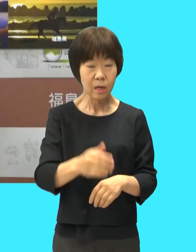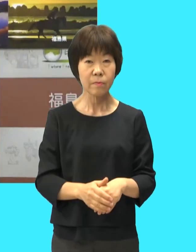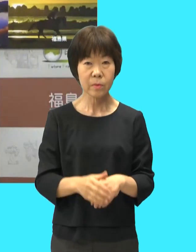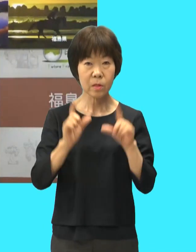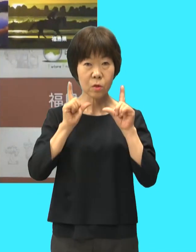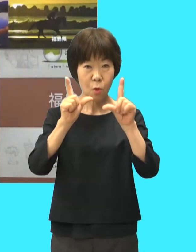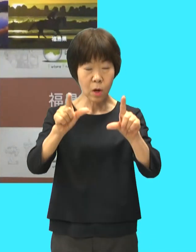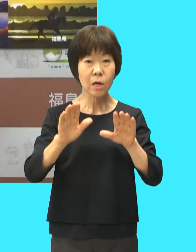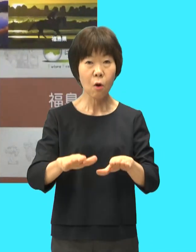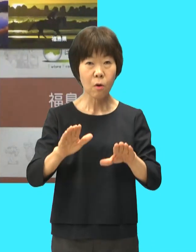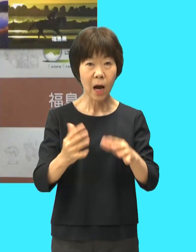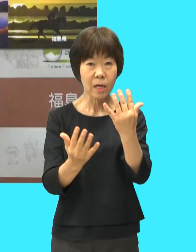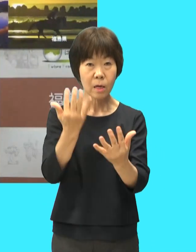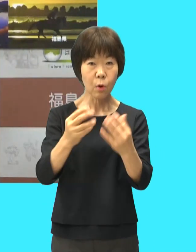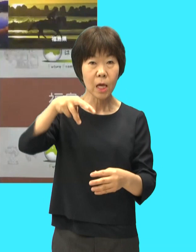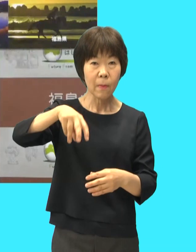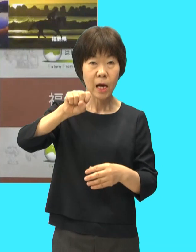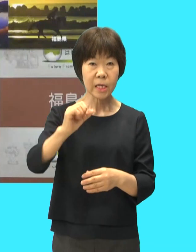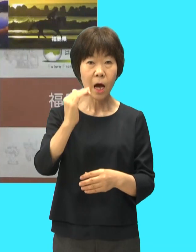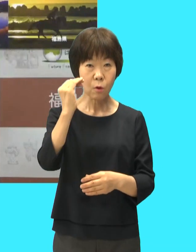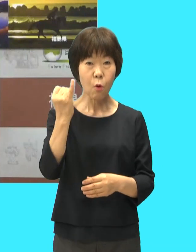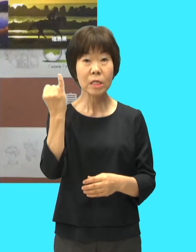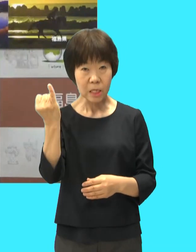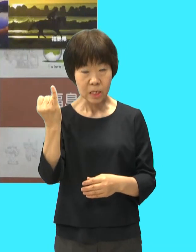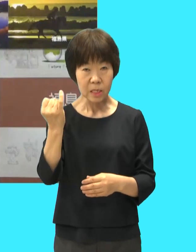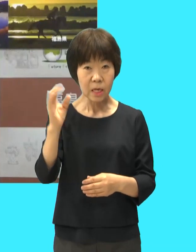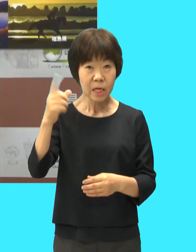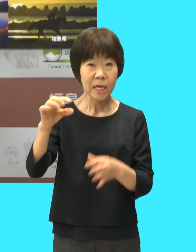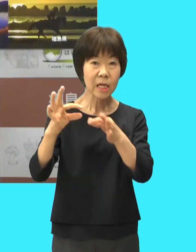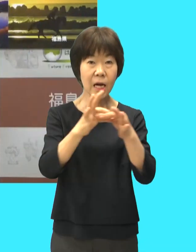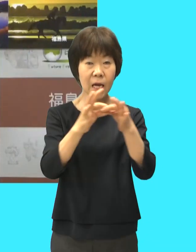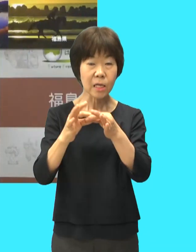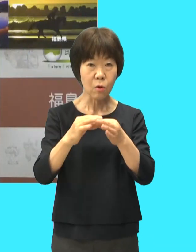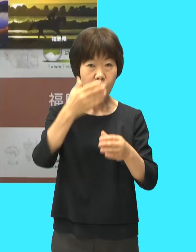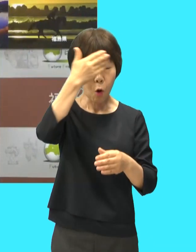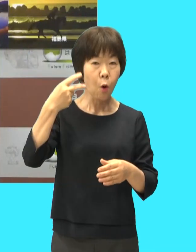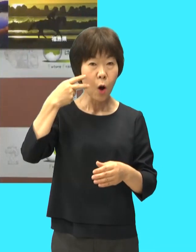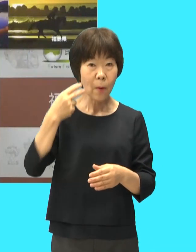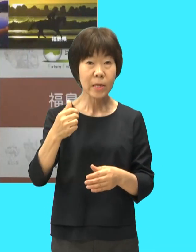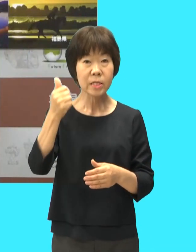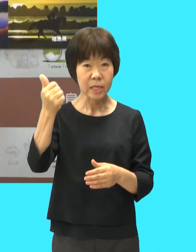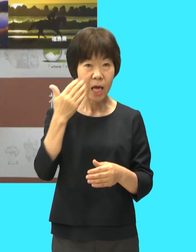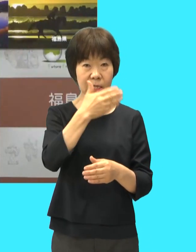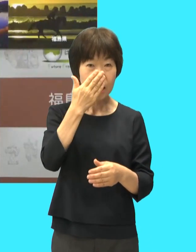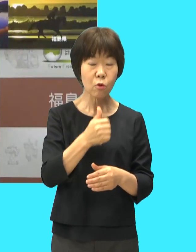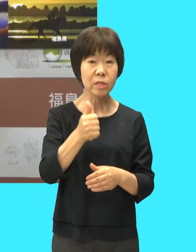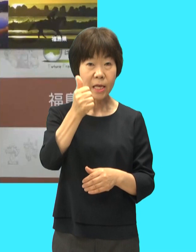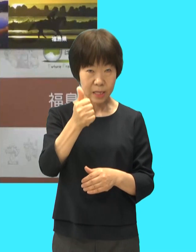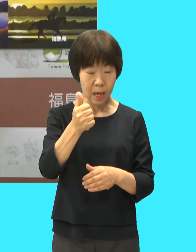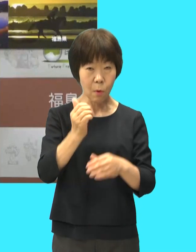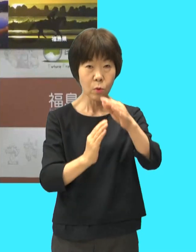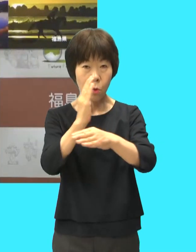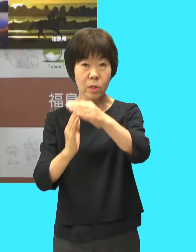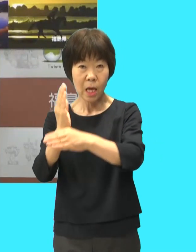今回森まさこ議員をはじめ本件短径の若松先生あるいは佐藤先生も